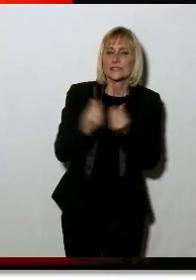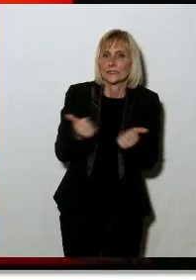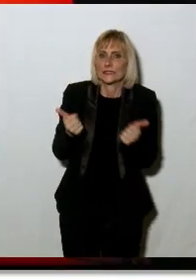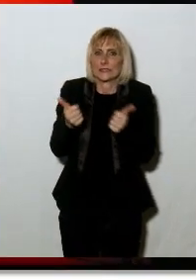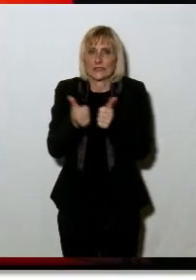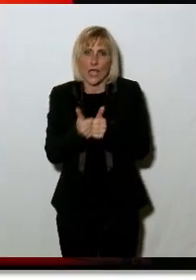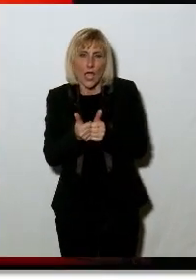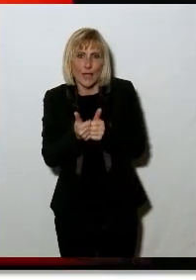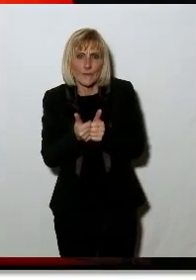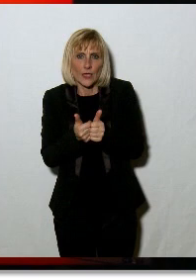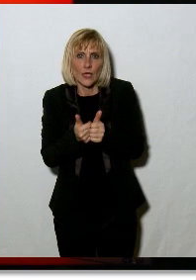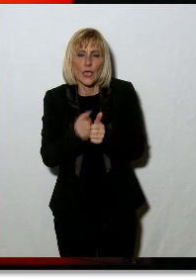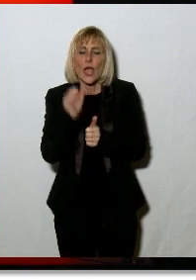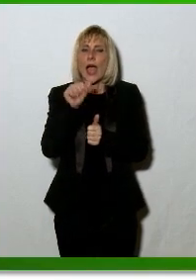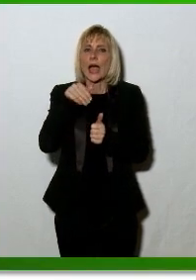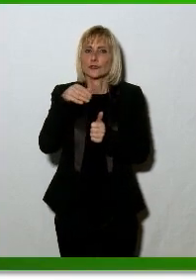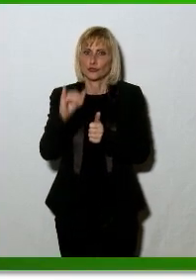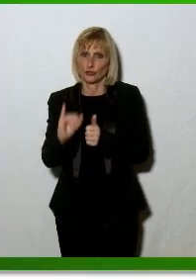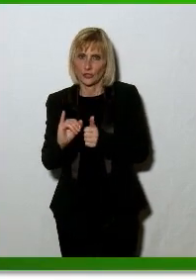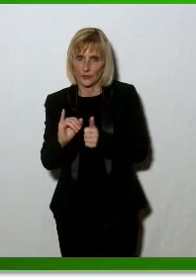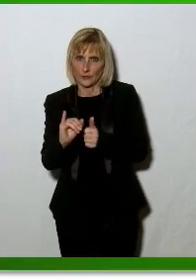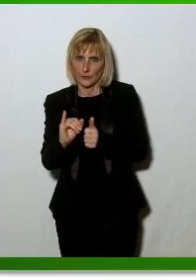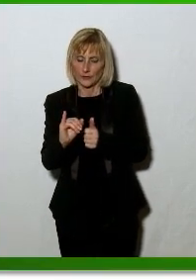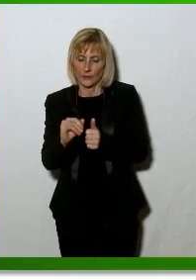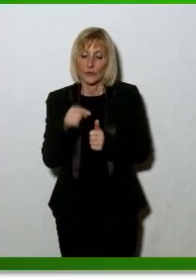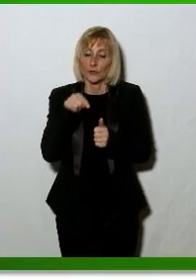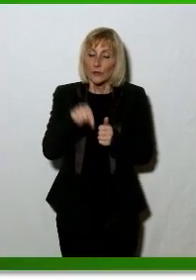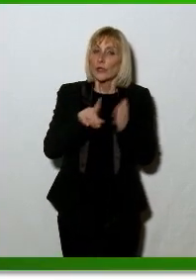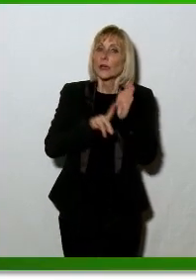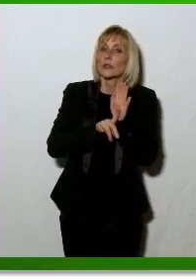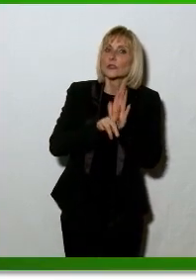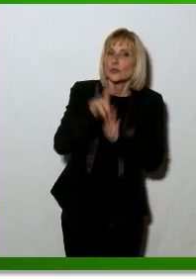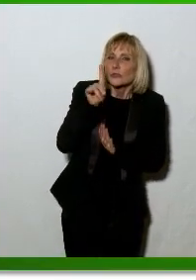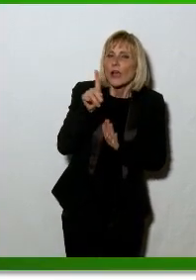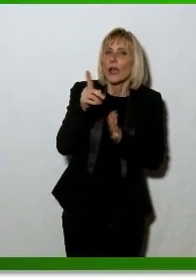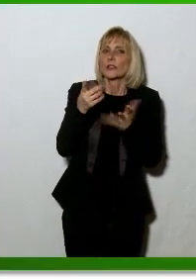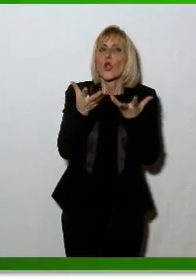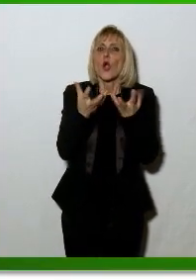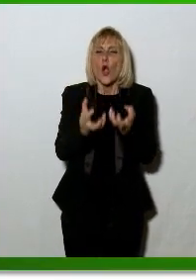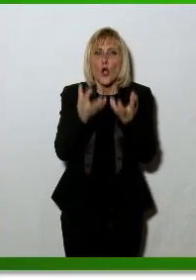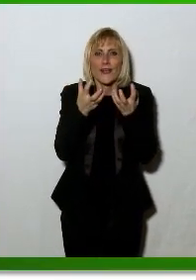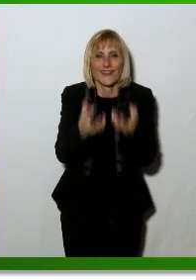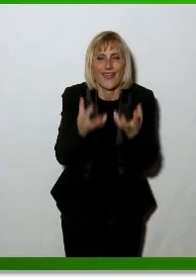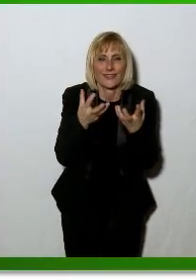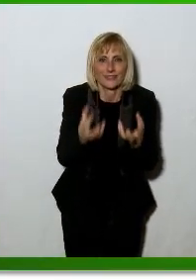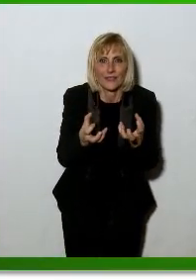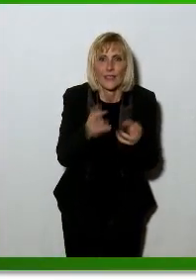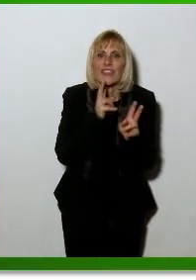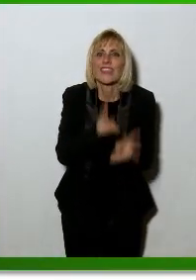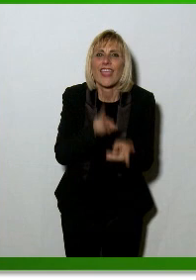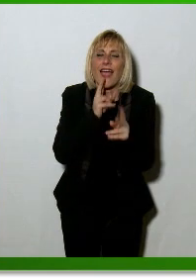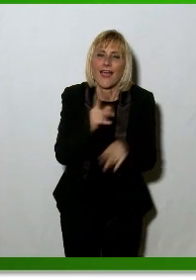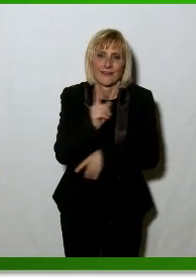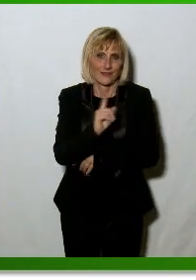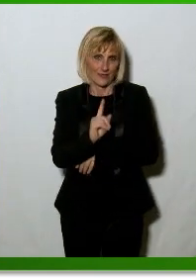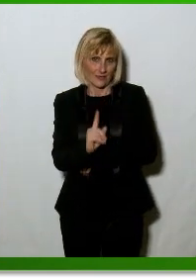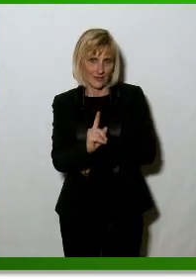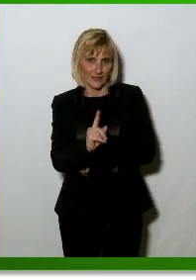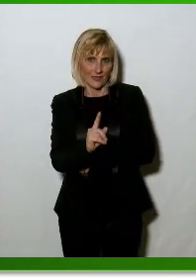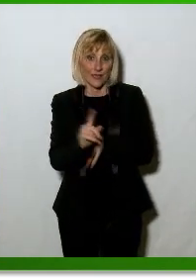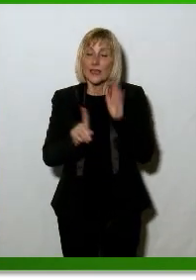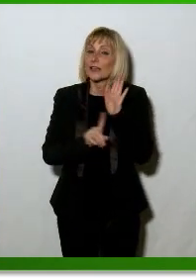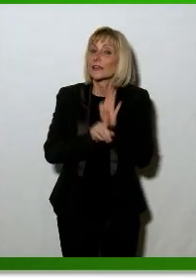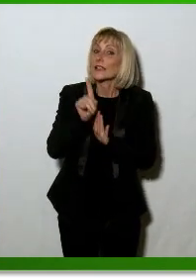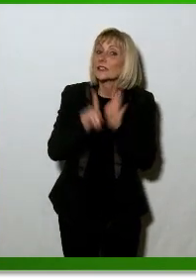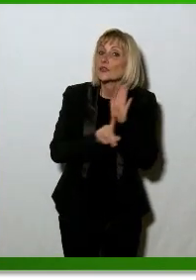come detto prima di Anci e questi sono risultati fatti Concreti non sono chiacchiere questi sono risultati che ha